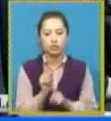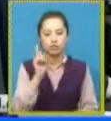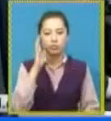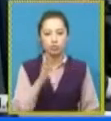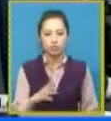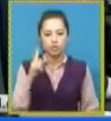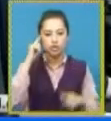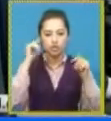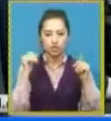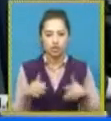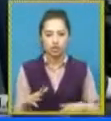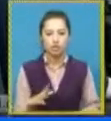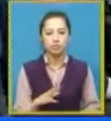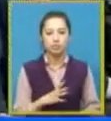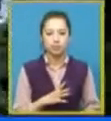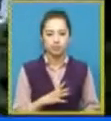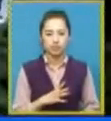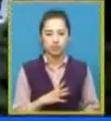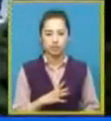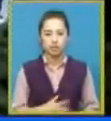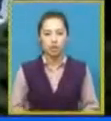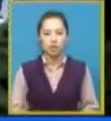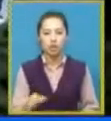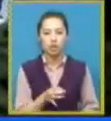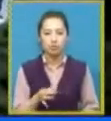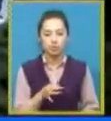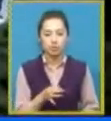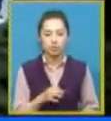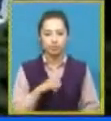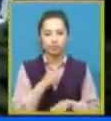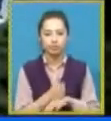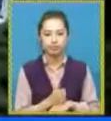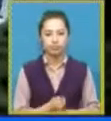енді оңтүстік Қазақстан облысының мемлекеттік сатып алу басқармасы деп